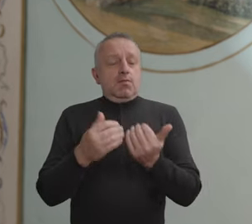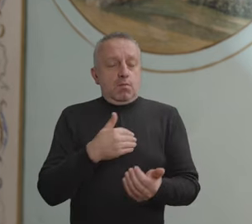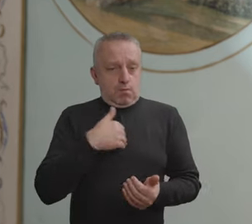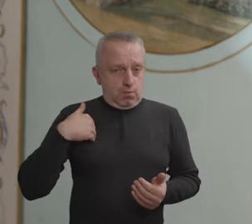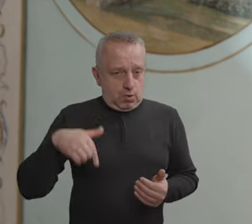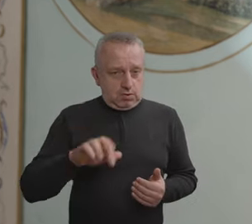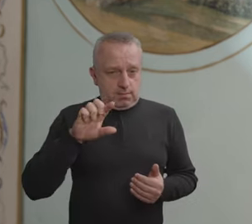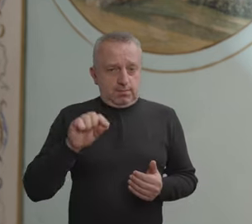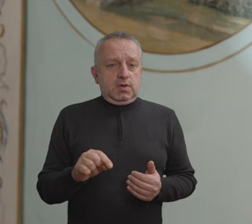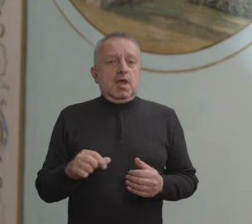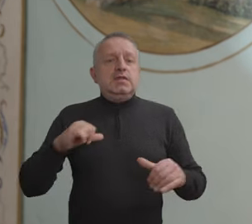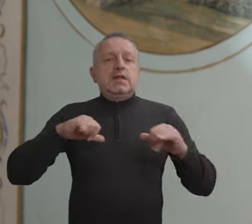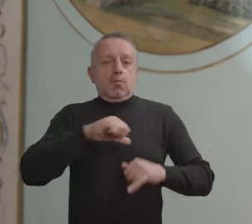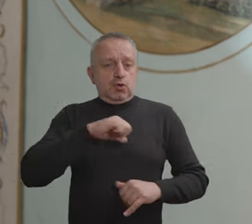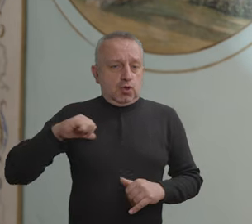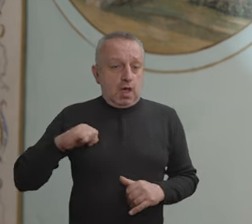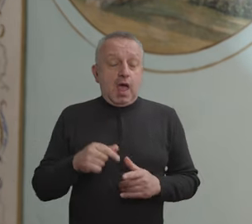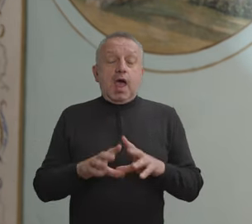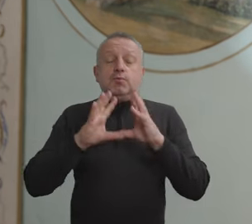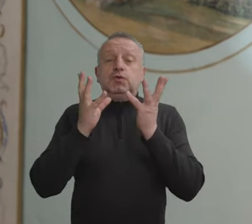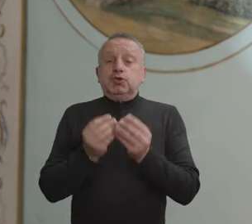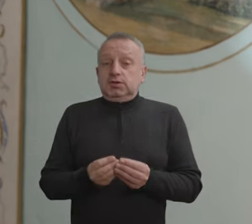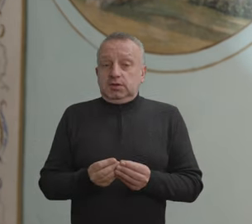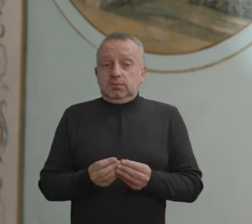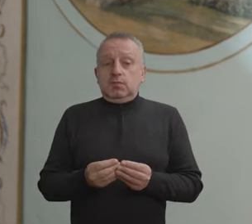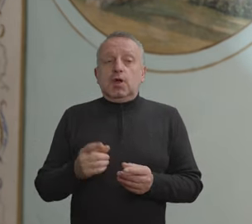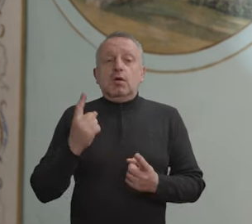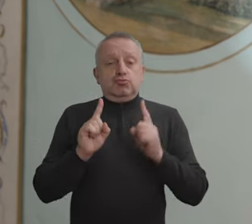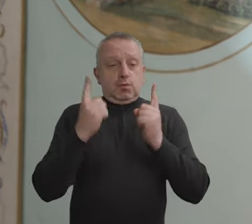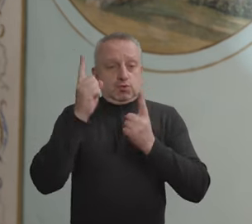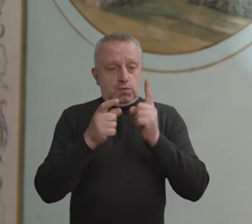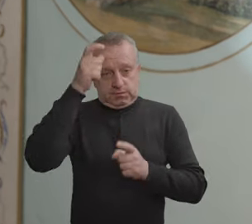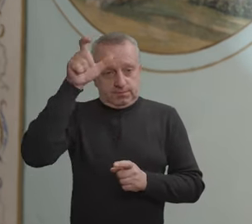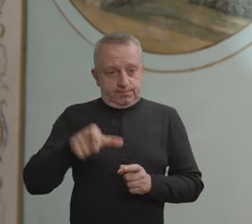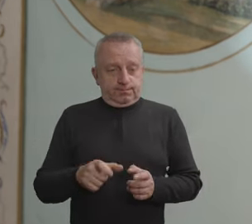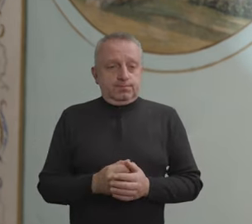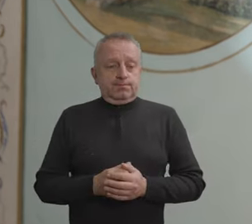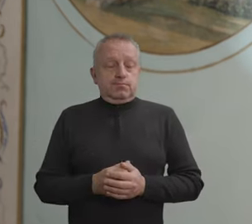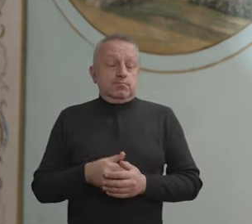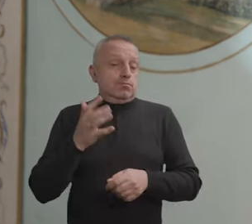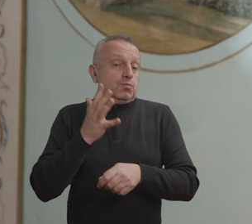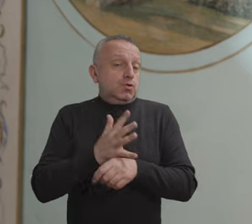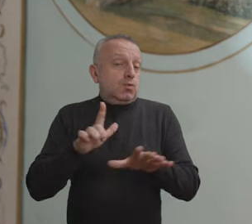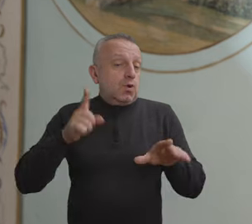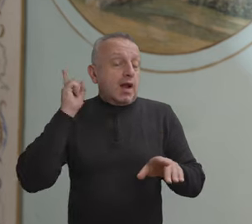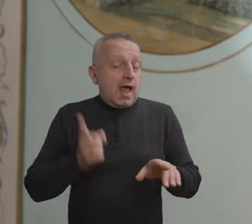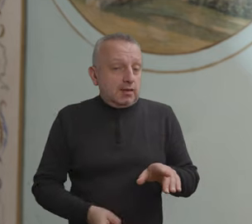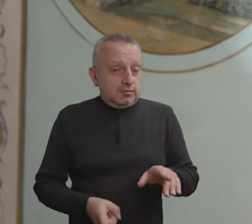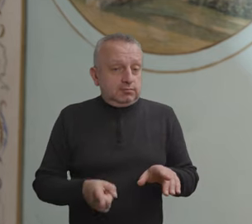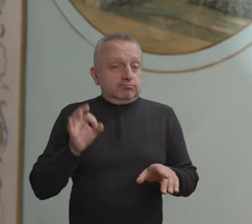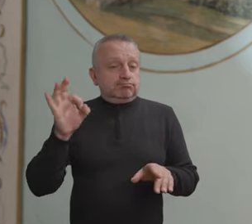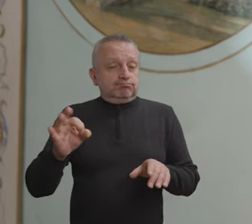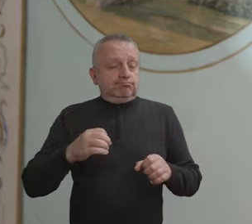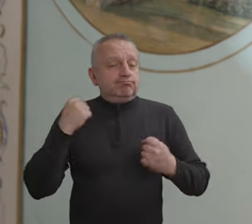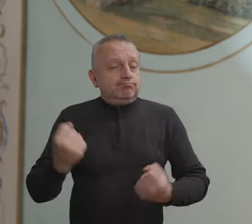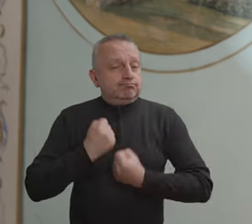Sejm Rzeczypospolitej Polskiej, samorządowcem, a przede wszystkim przemysłowcem. W ciągu